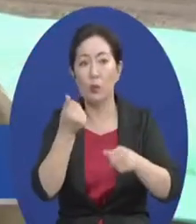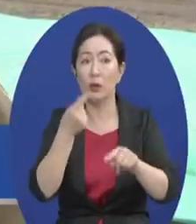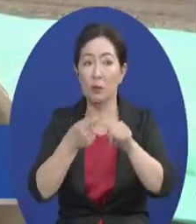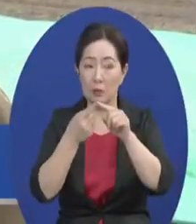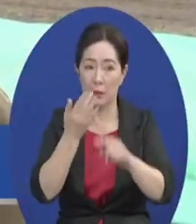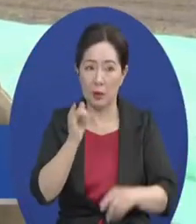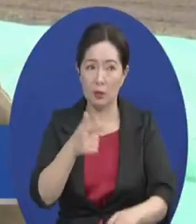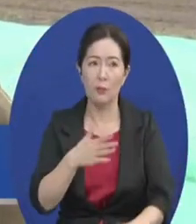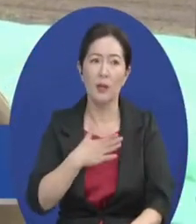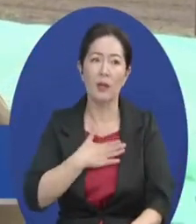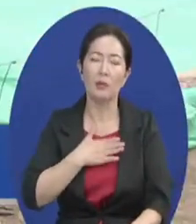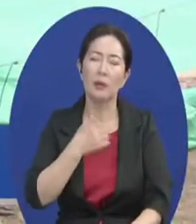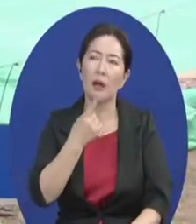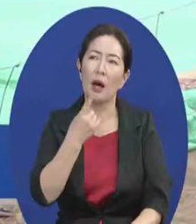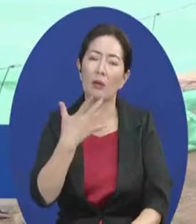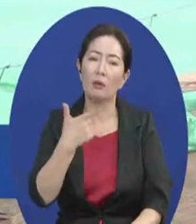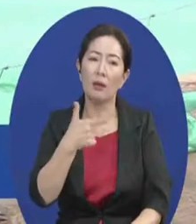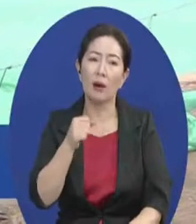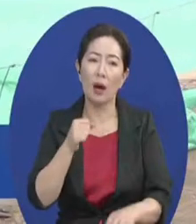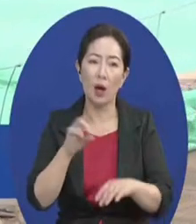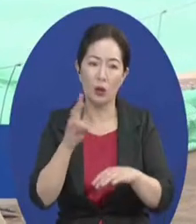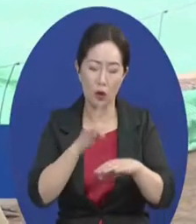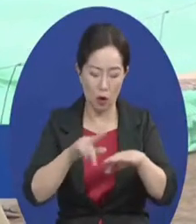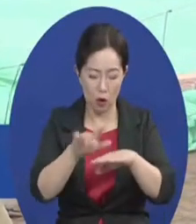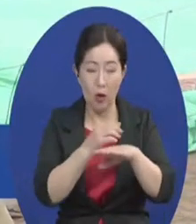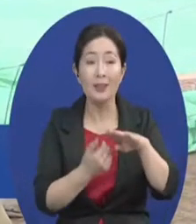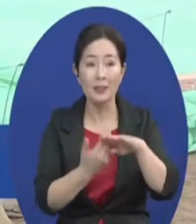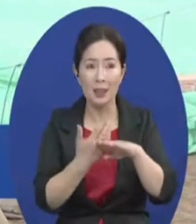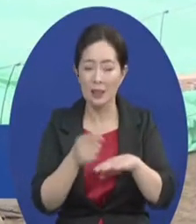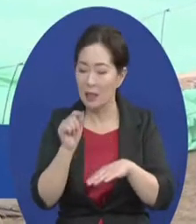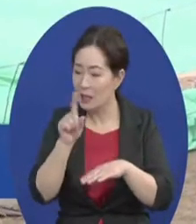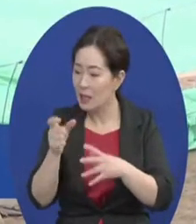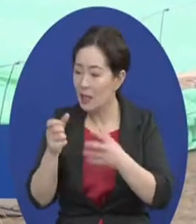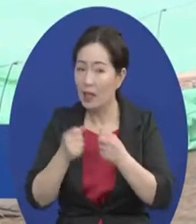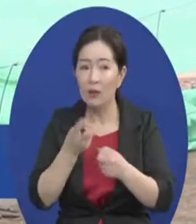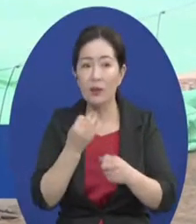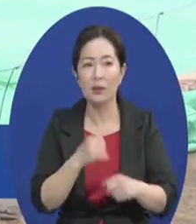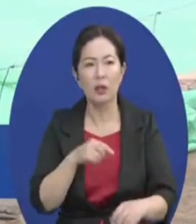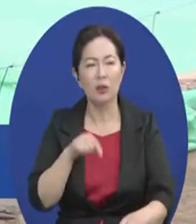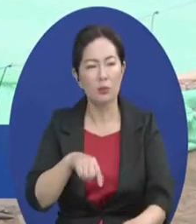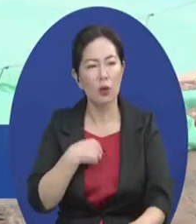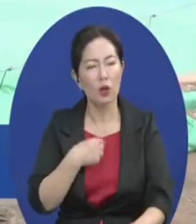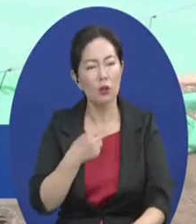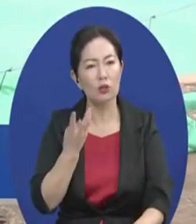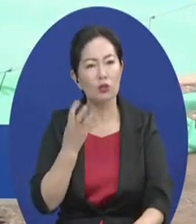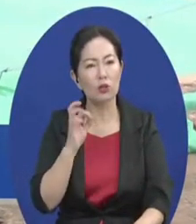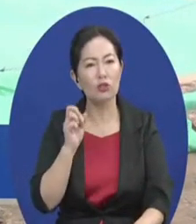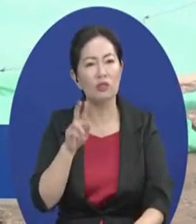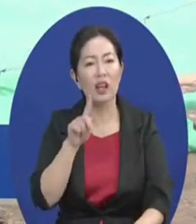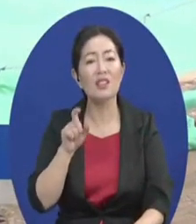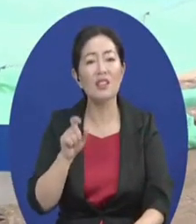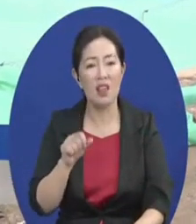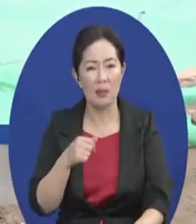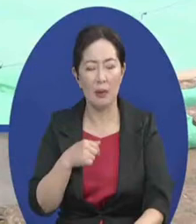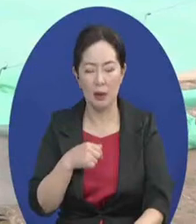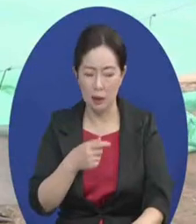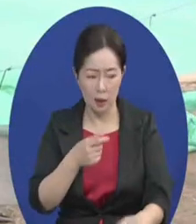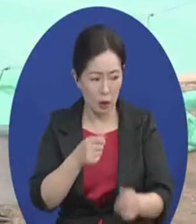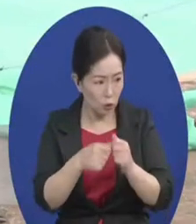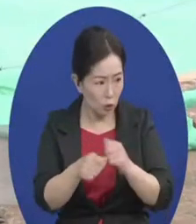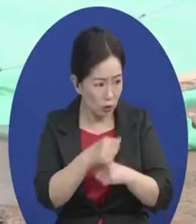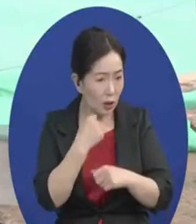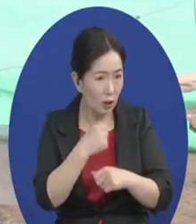байхгүй. За би одоо 15 гаад нөгөө тавьж байна. Та хэд нүргийн зээлтэй? А би одоо сая 40 сая төгрөгийн зээлтэй байгаа. Тэгээд зээл хэлж амжиж байна.